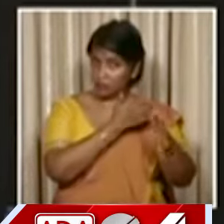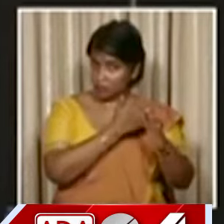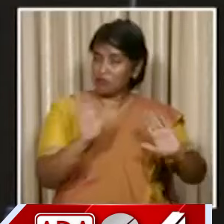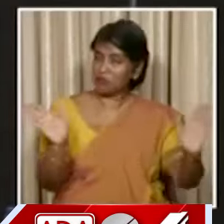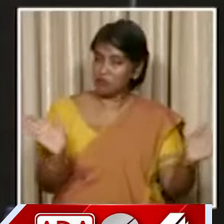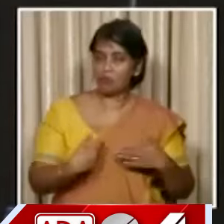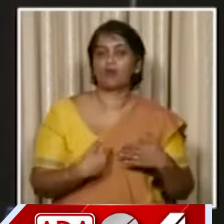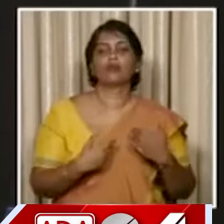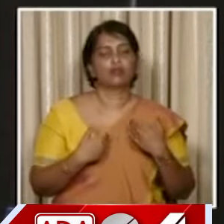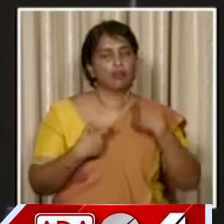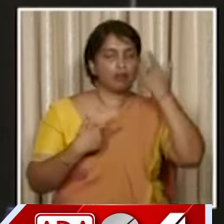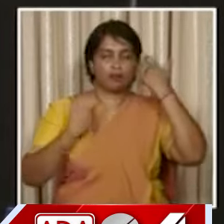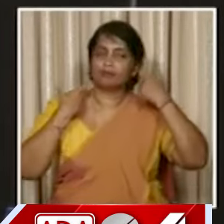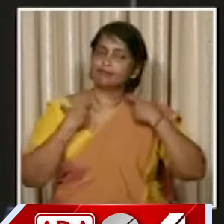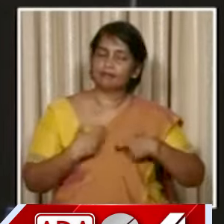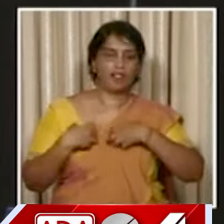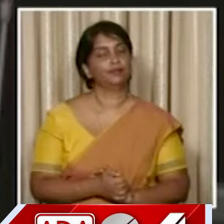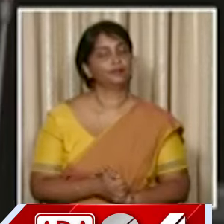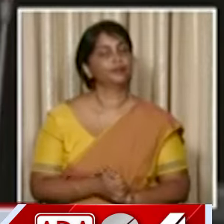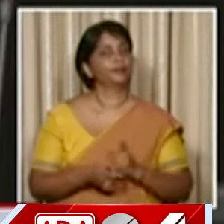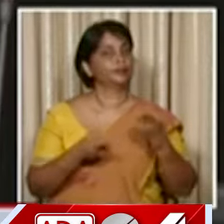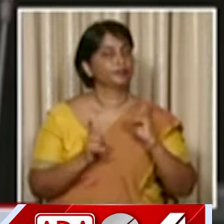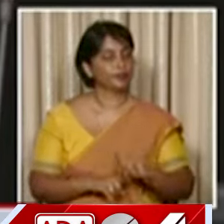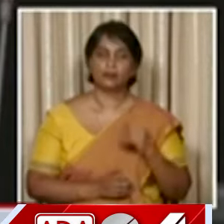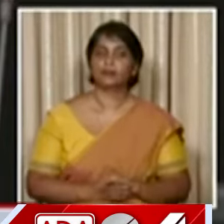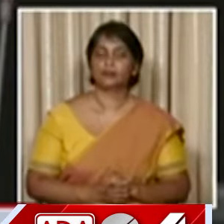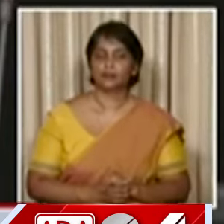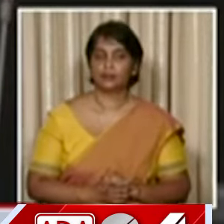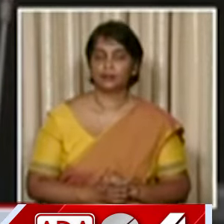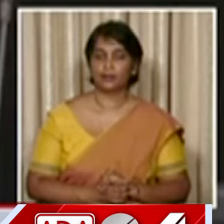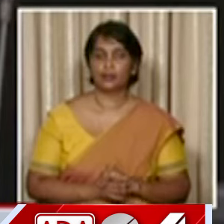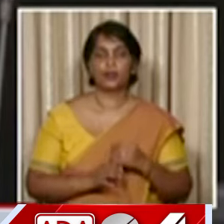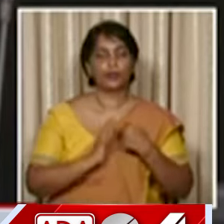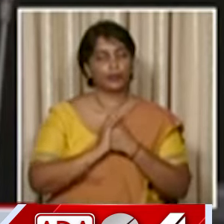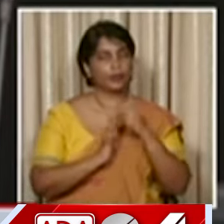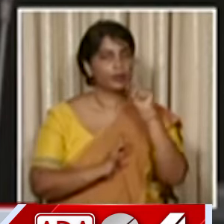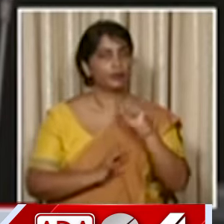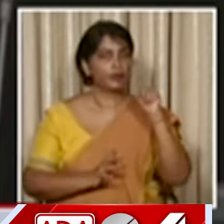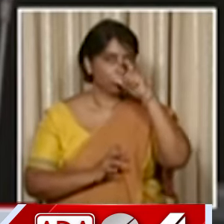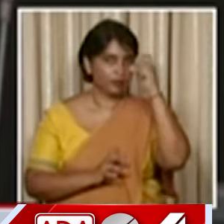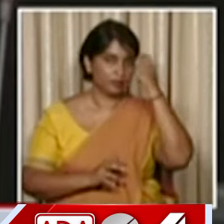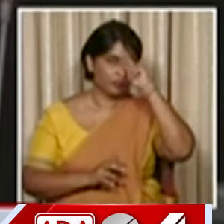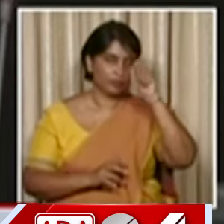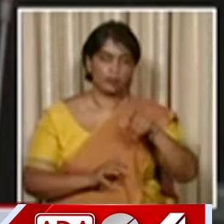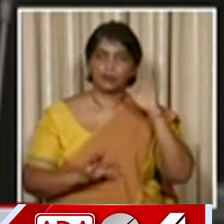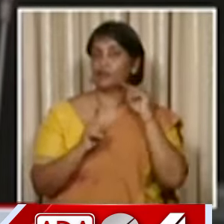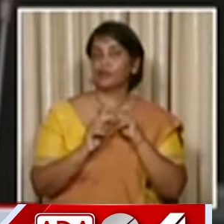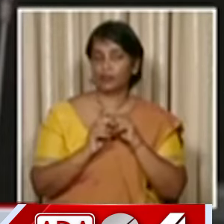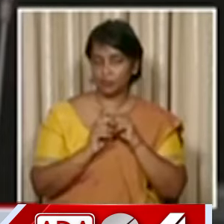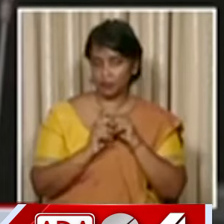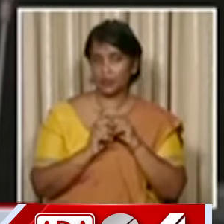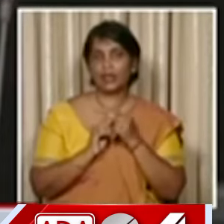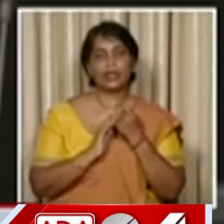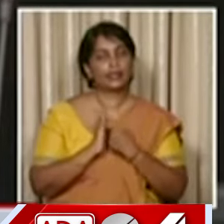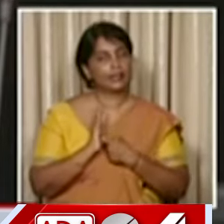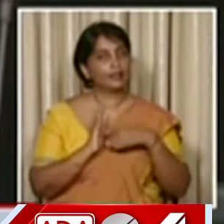victims. මේ කළු සහටකේ ගලවන්නේ නැහැ කියලා. මෑතදී ගරු මෛත්‍රීපාල සිරිසේන මැතිතුමාගේ ප්‍රකාශයක් සම්බන්ධව